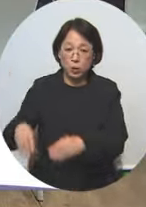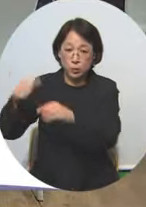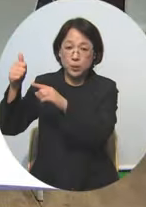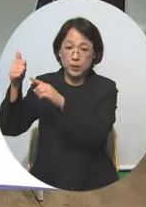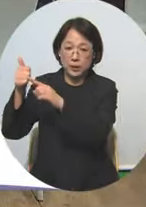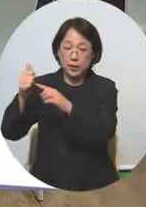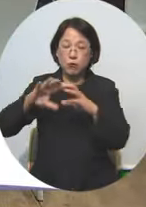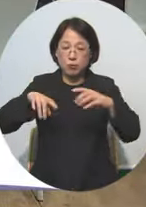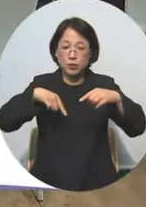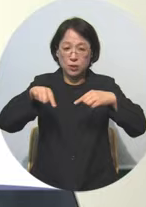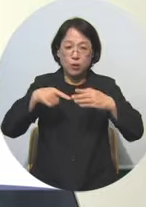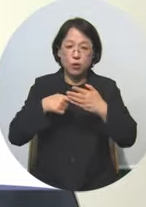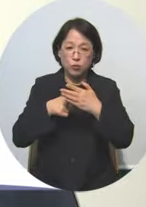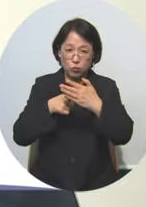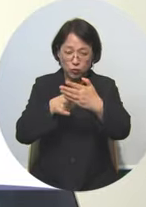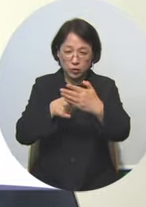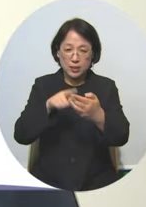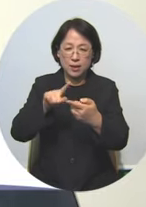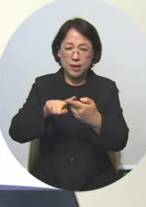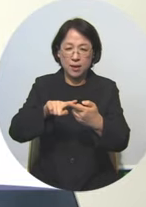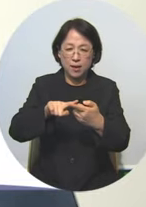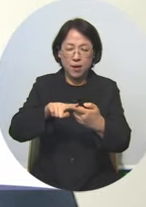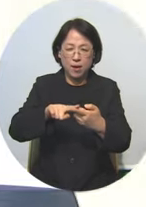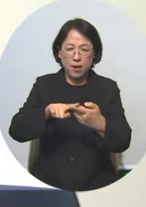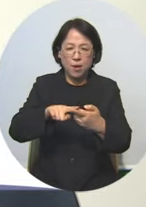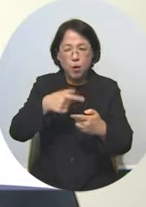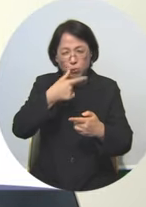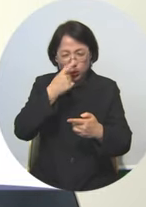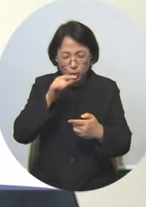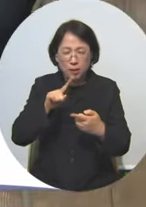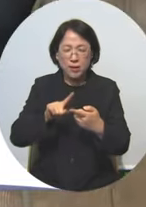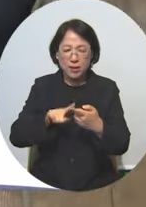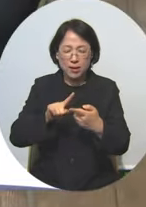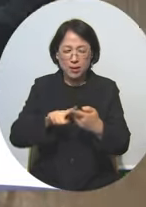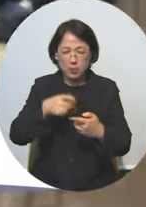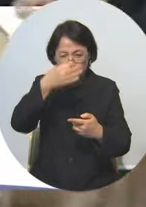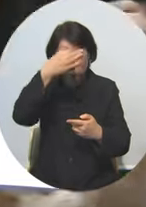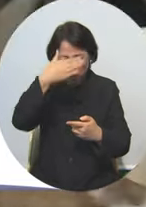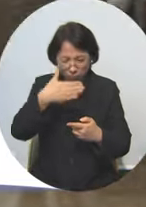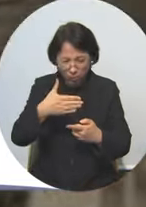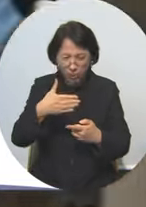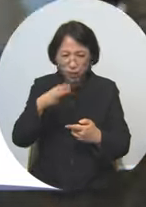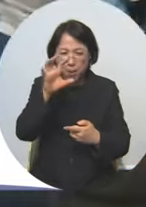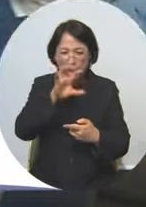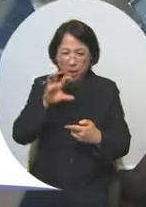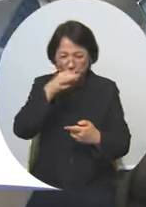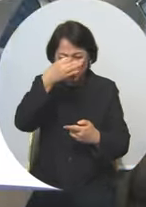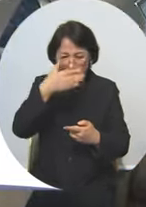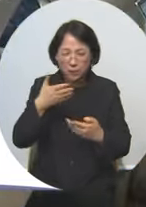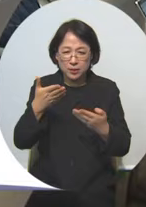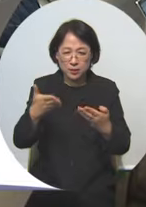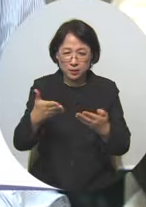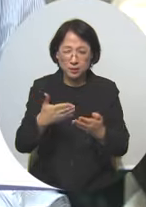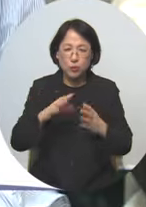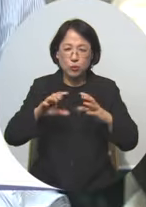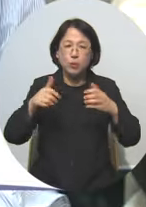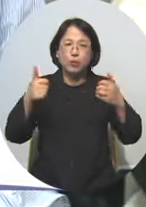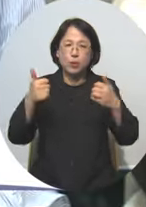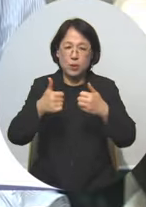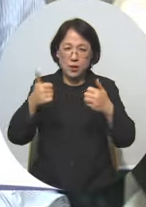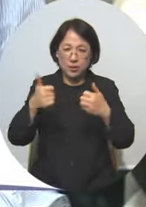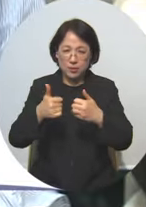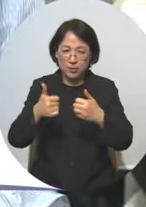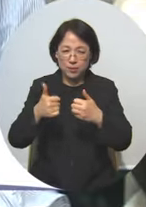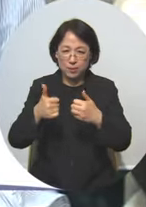총리가 국정 추진 분야에 대단히 미흡했던 점 다시 한번 죄송하다면서 사과했습니다. 국회에서 협치 관계를